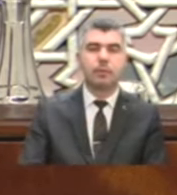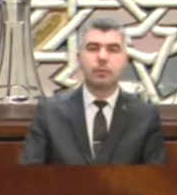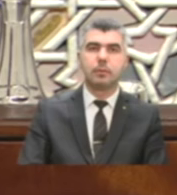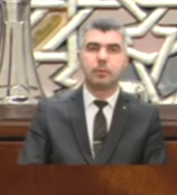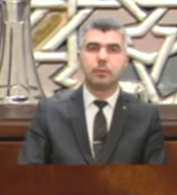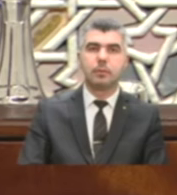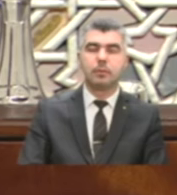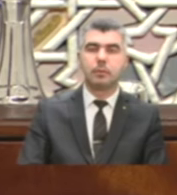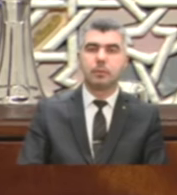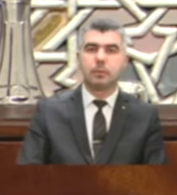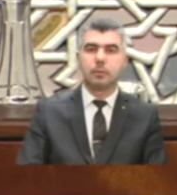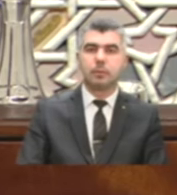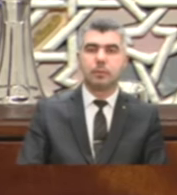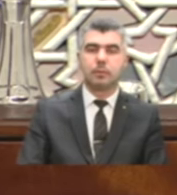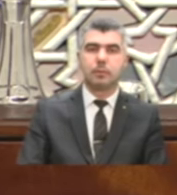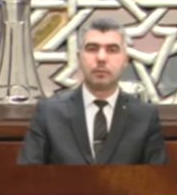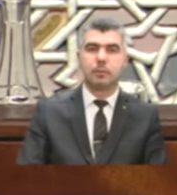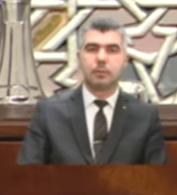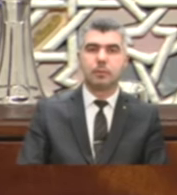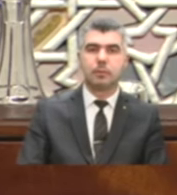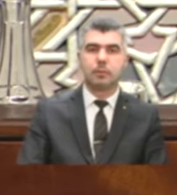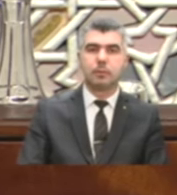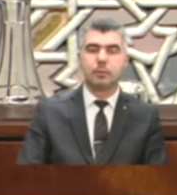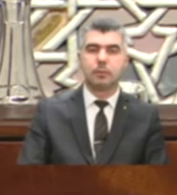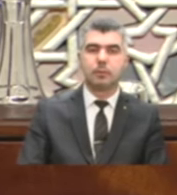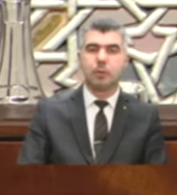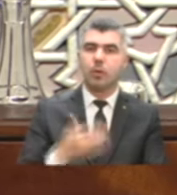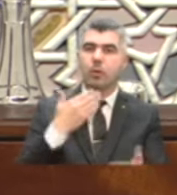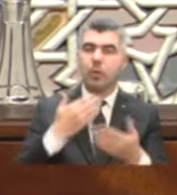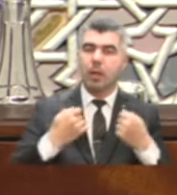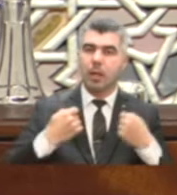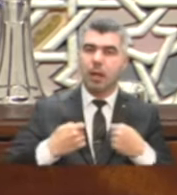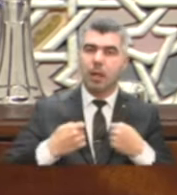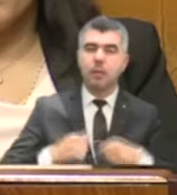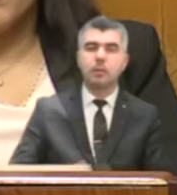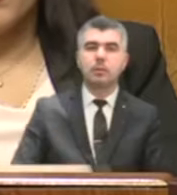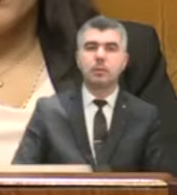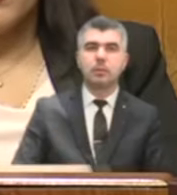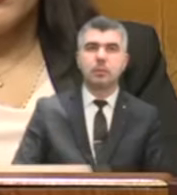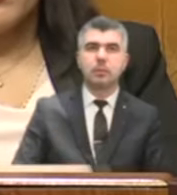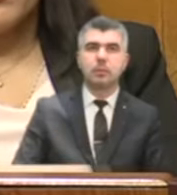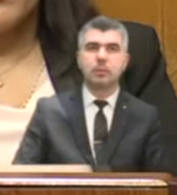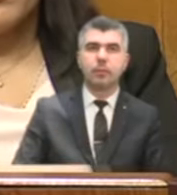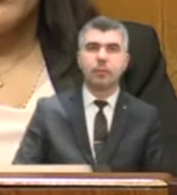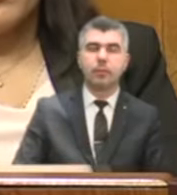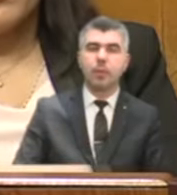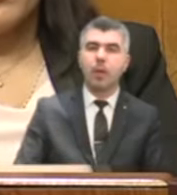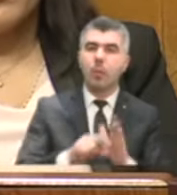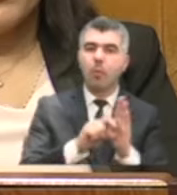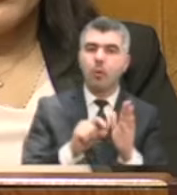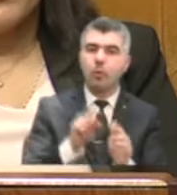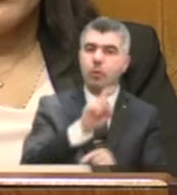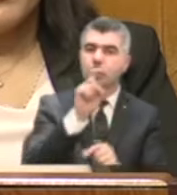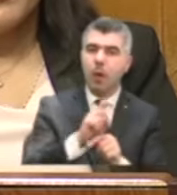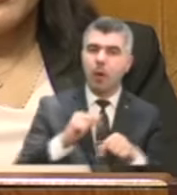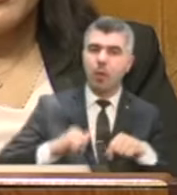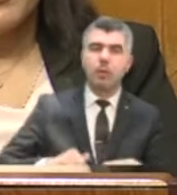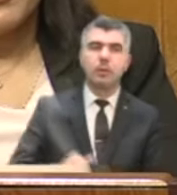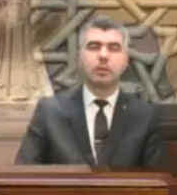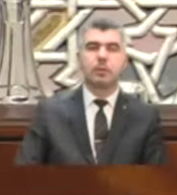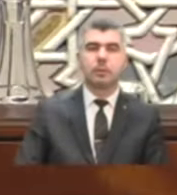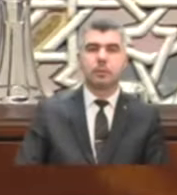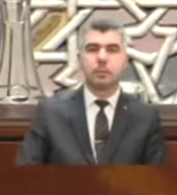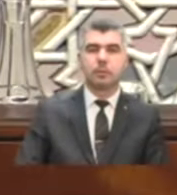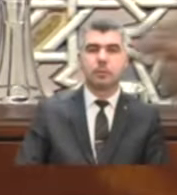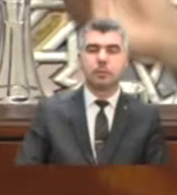المحترمة نجوى كوكوس، تفضلي. شكرا السيد الرئيس على تلاوة السؤال. حول هذا الموضوع نسألكم السيدة الوزيرة.